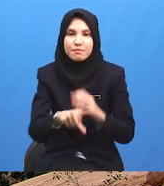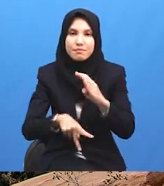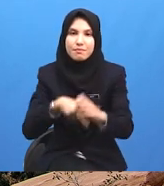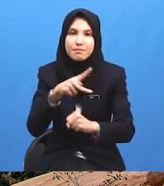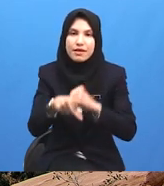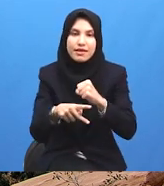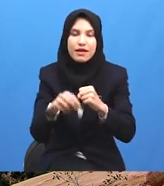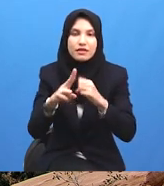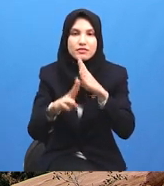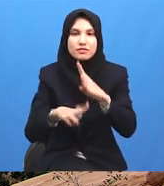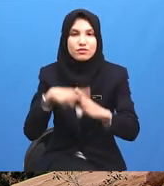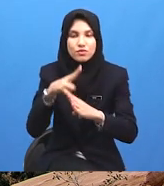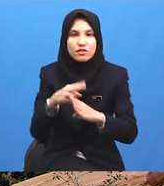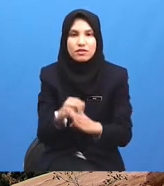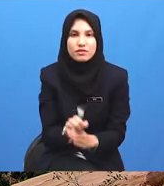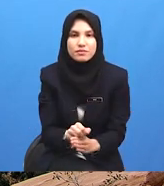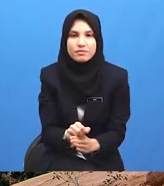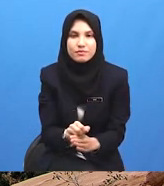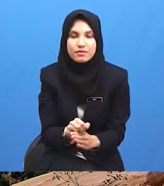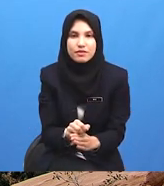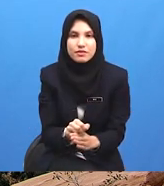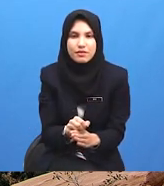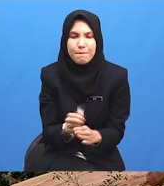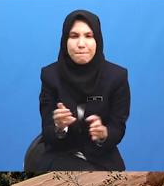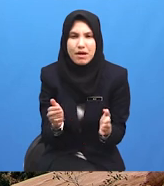dan boleh memerangkapkan haba.